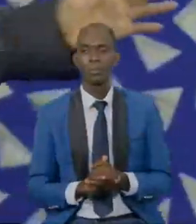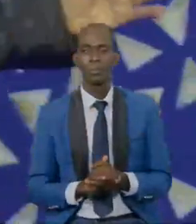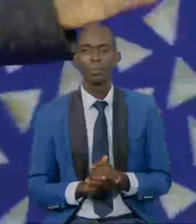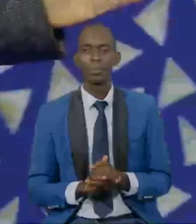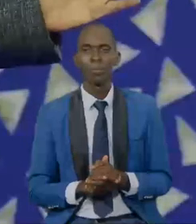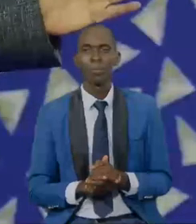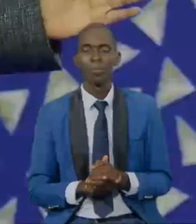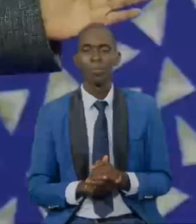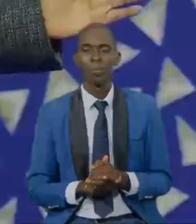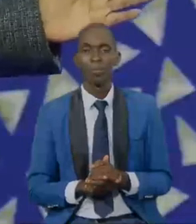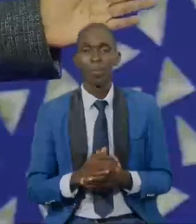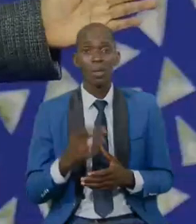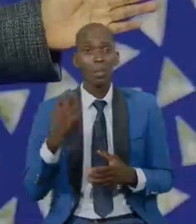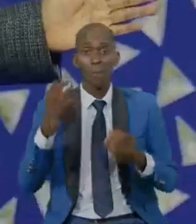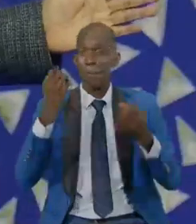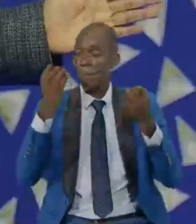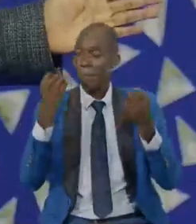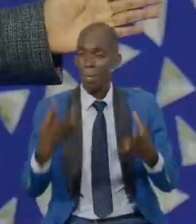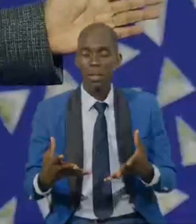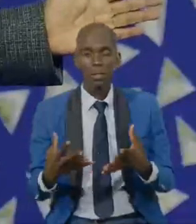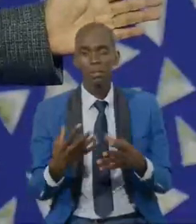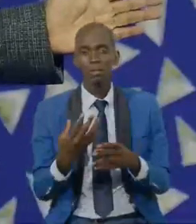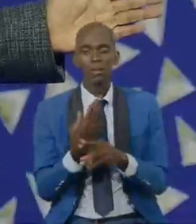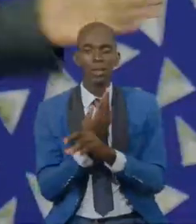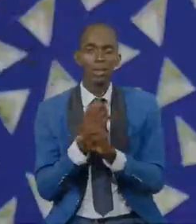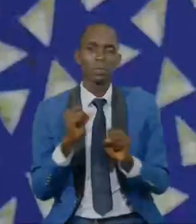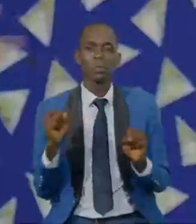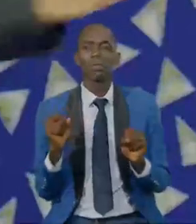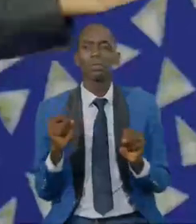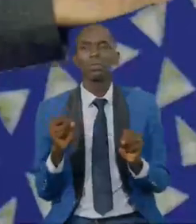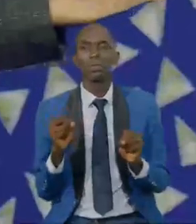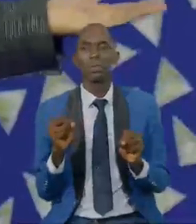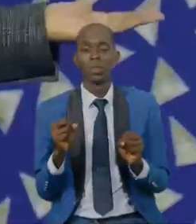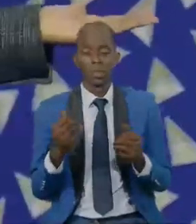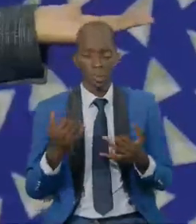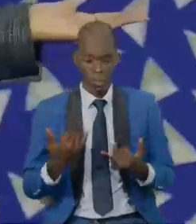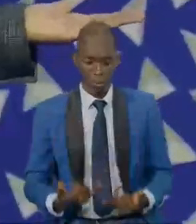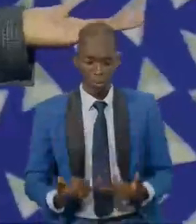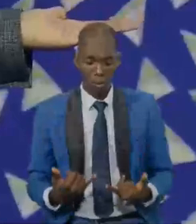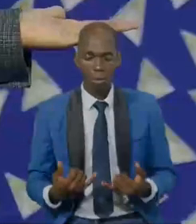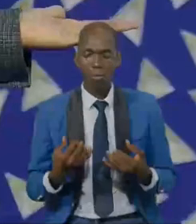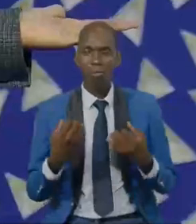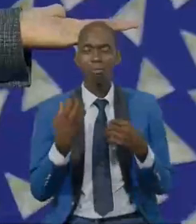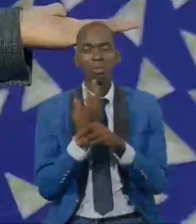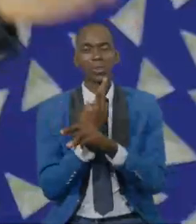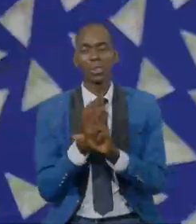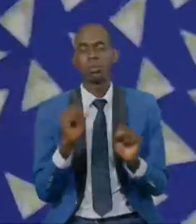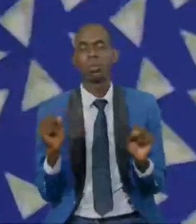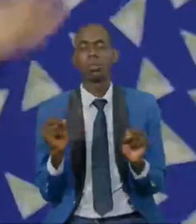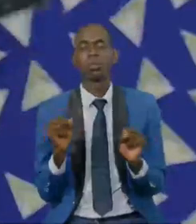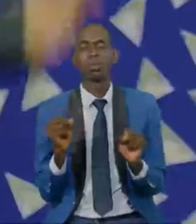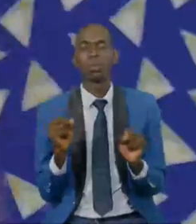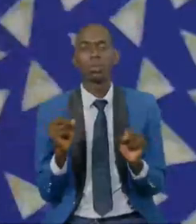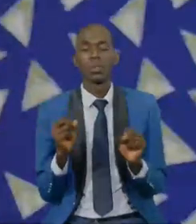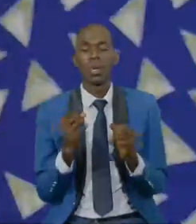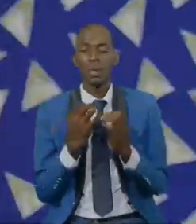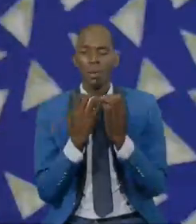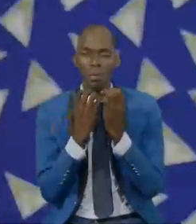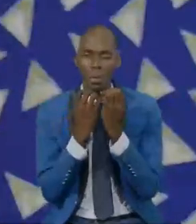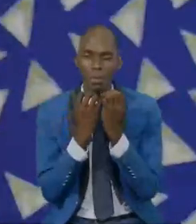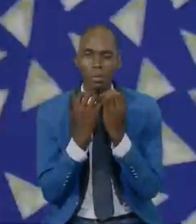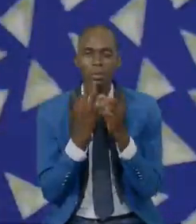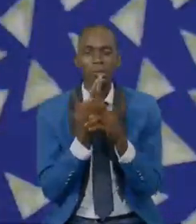en abondance. Redemption. La rédemption en grande quantité. Redemption. La rédemption présente. Precious